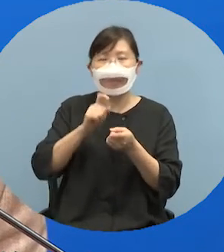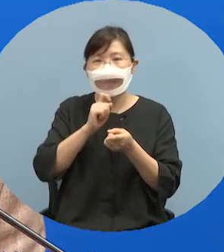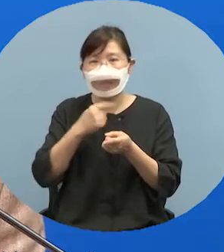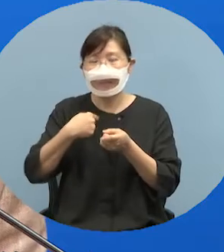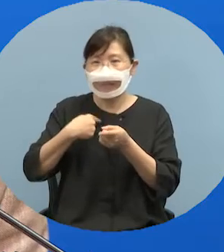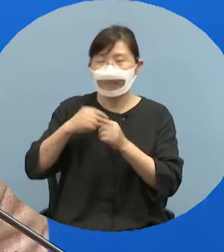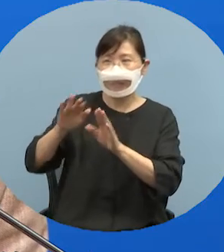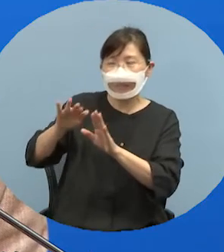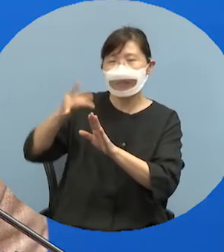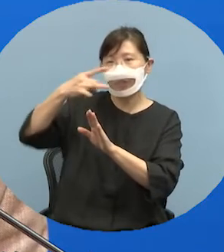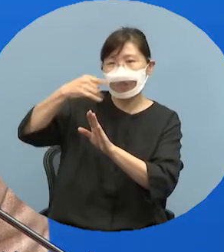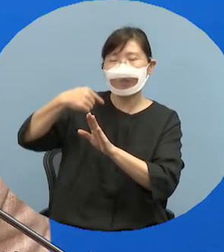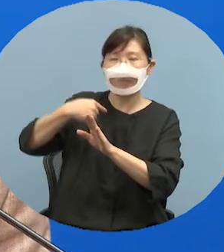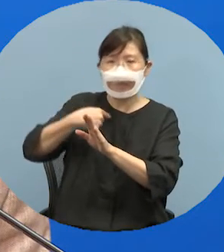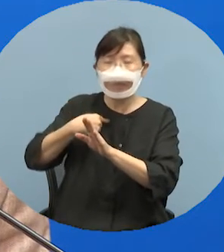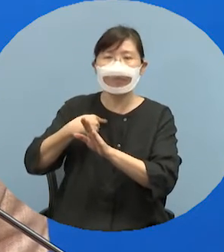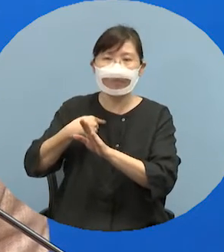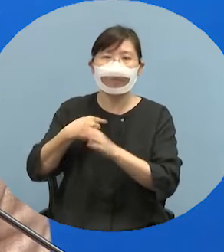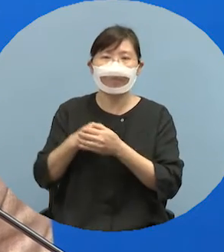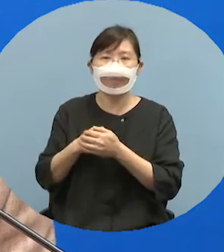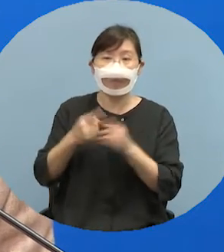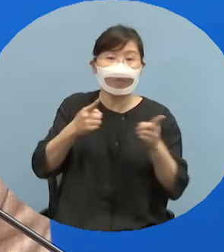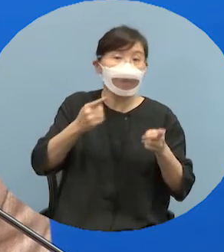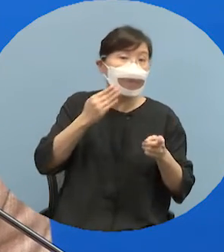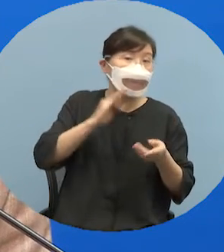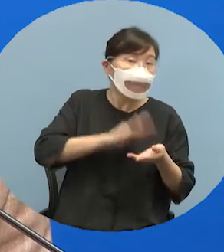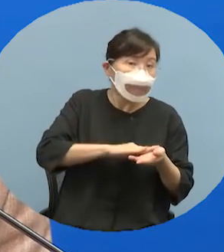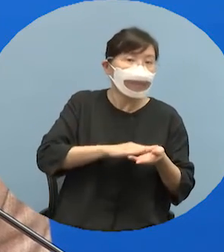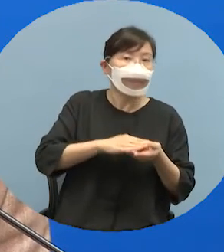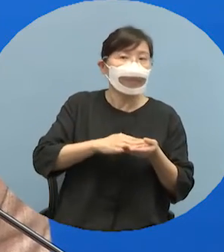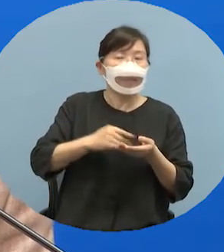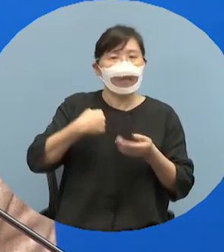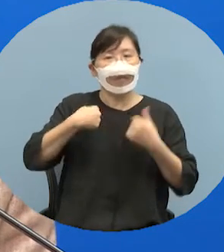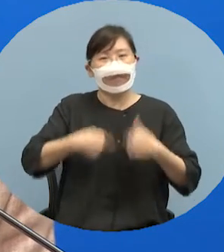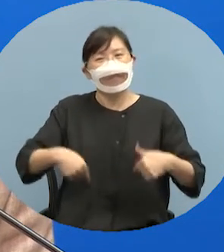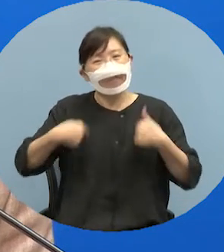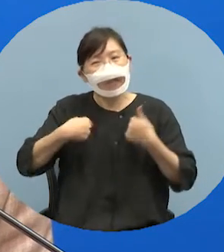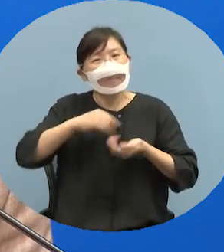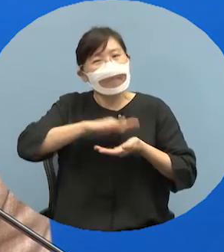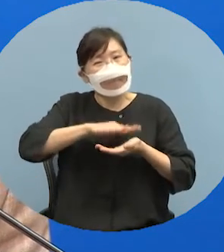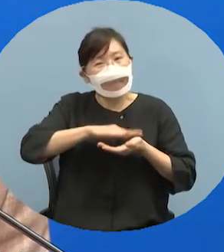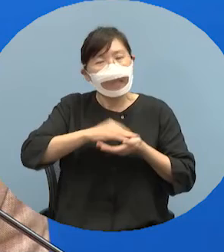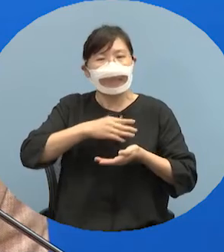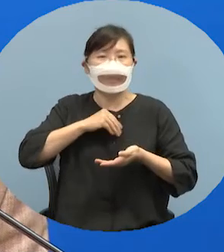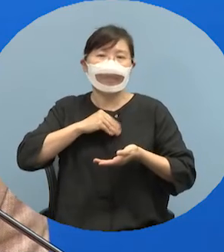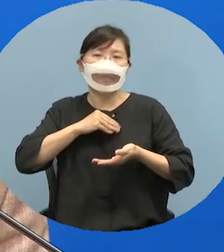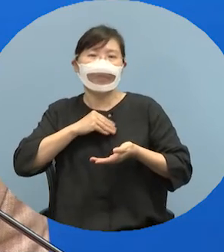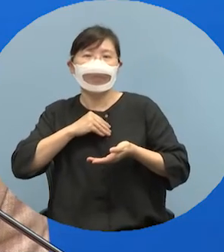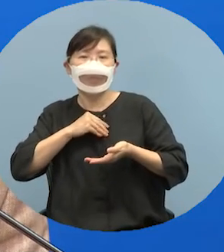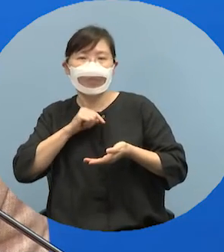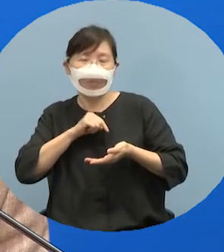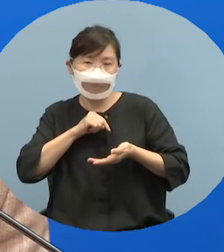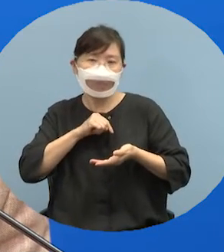牽制免疫系統的藥物。另外其他長期病患，譬如是一些 肺部的長期病患，或者心臟衰